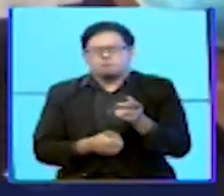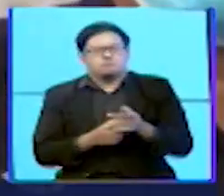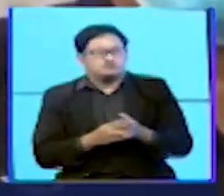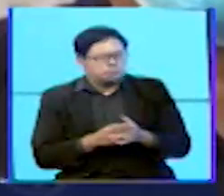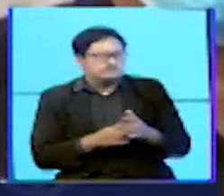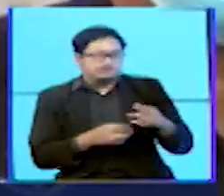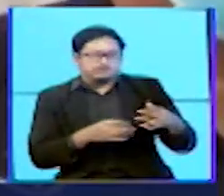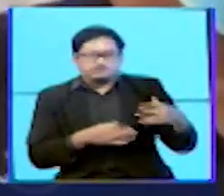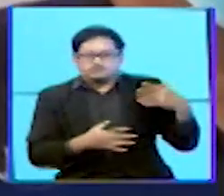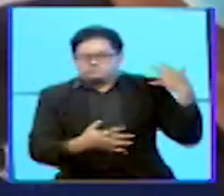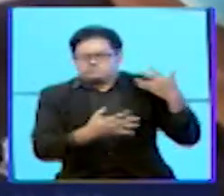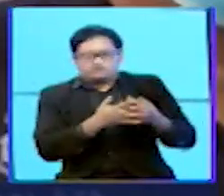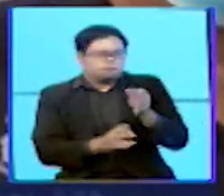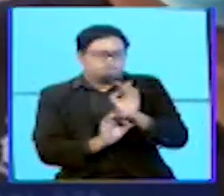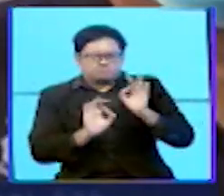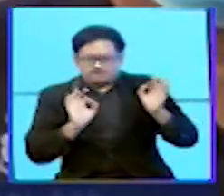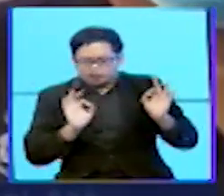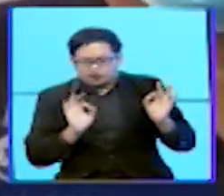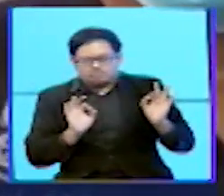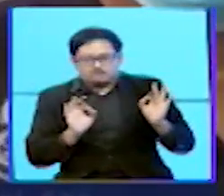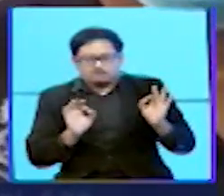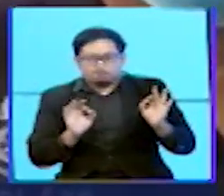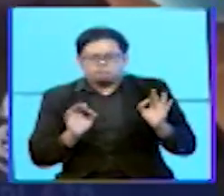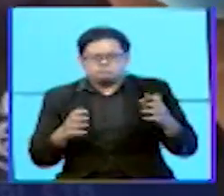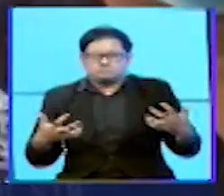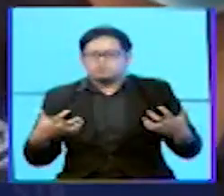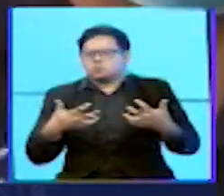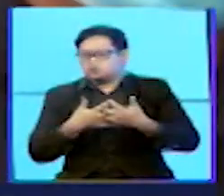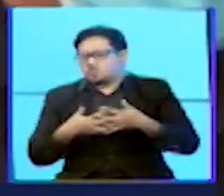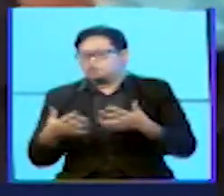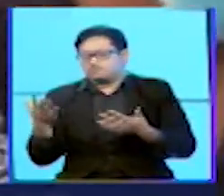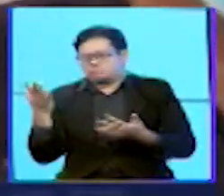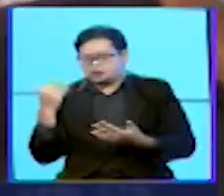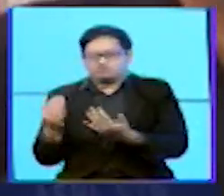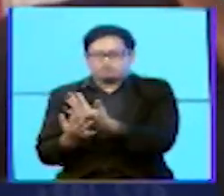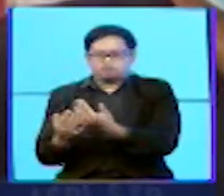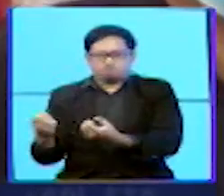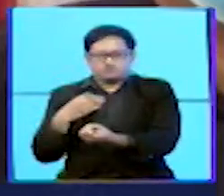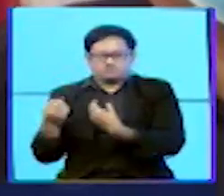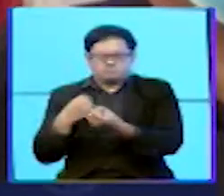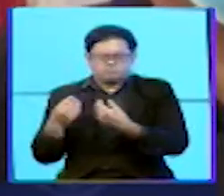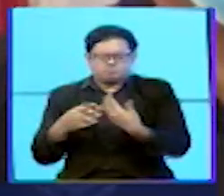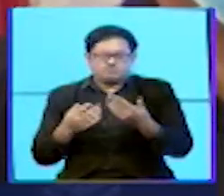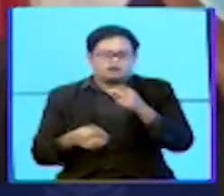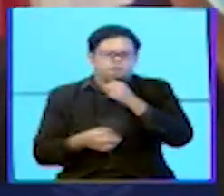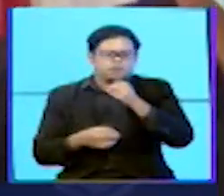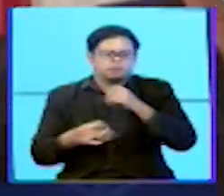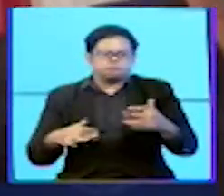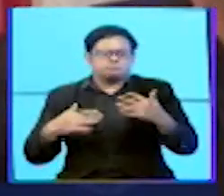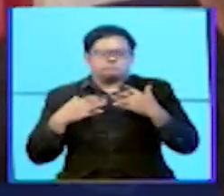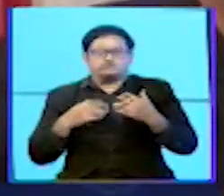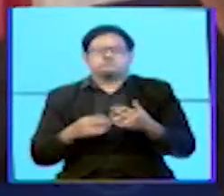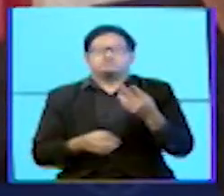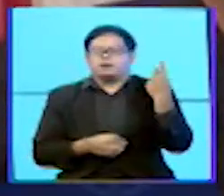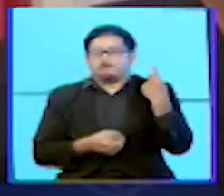Sejauh ini tidak ada, sesuai dengan apa yang telah disampaikan pada saat rilis kemarin. Jadi tidak